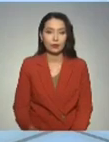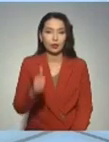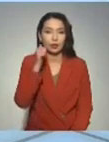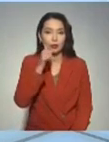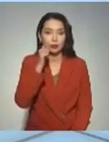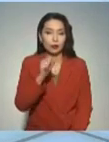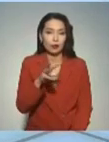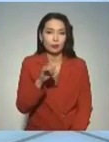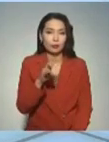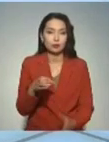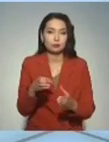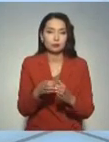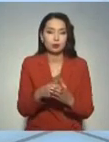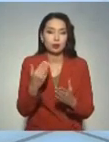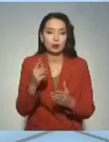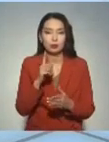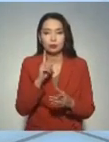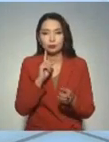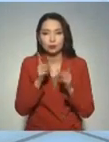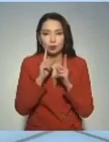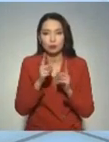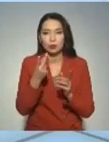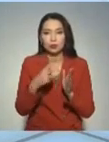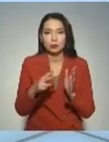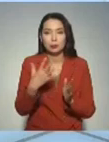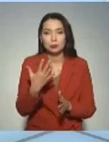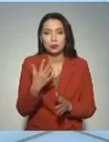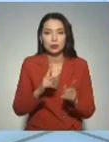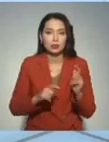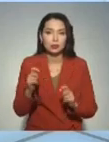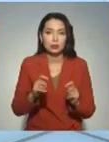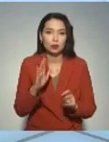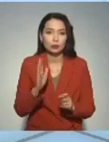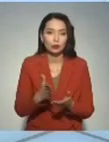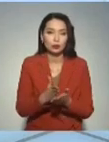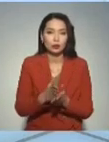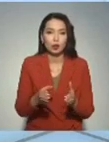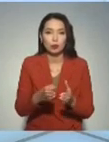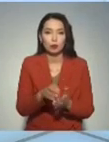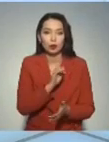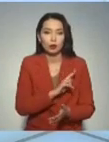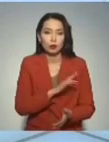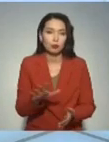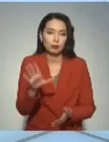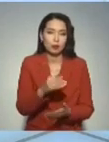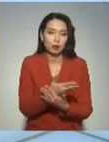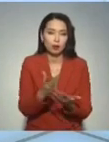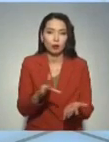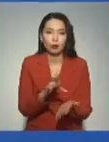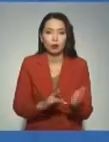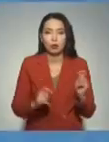Ертең Аманат партиясының кезектен тыс 25-ші сез өтеді. Саяси ұйымның жұмысына еліміздің барлық аймағынан делегаттар